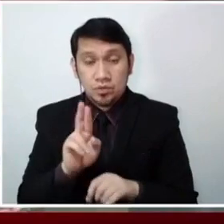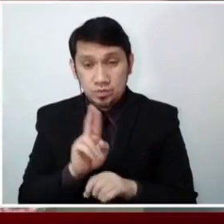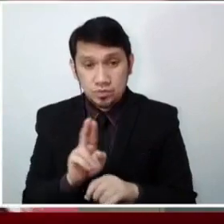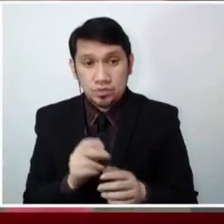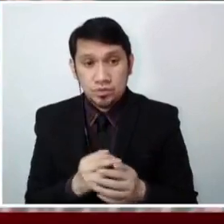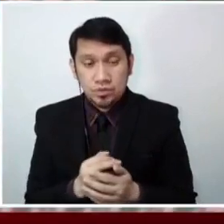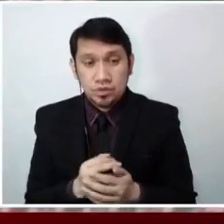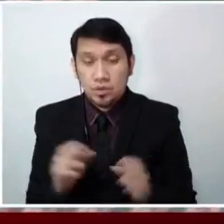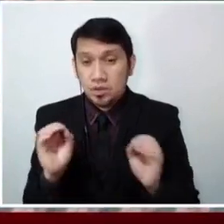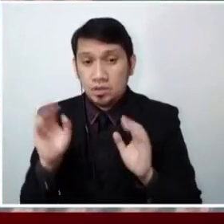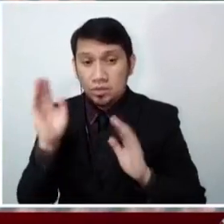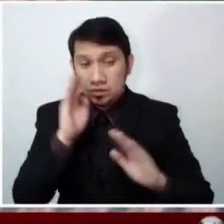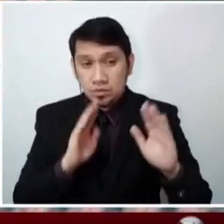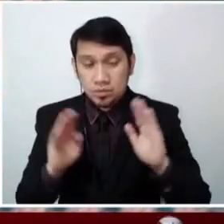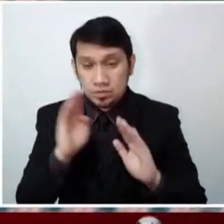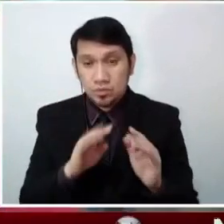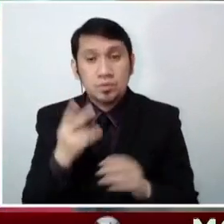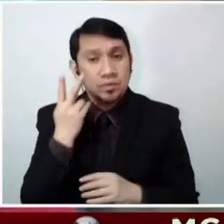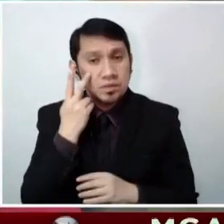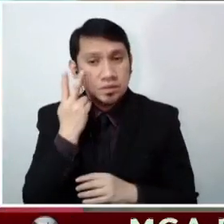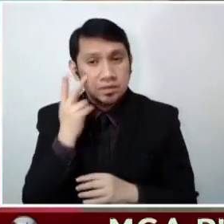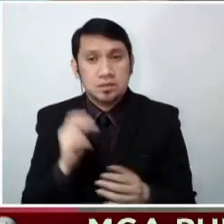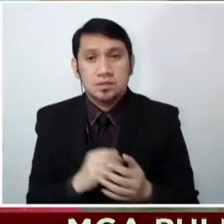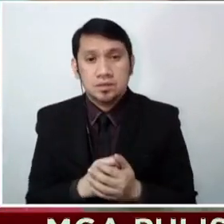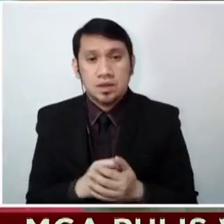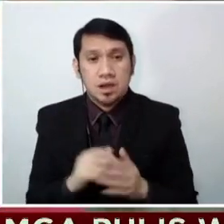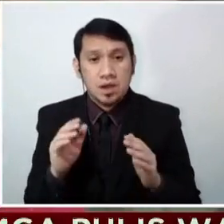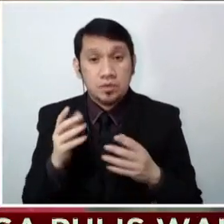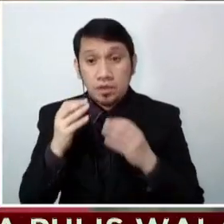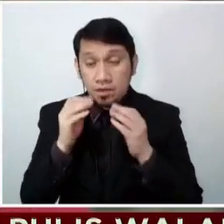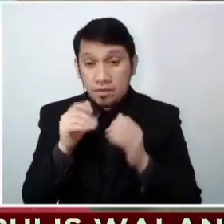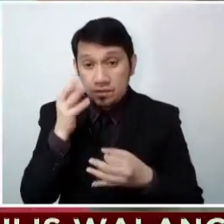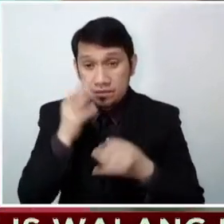So wala tayong problema. We will look at the